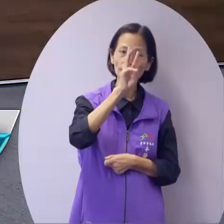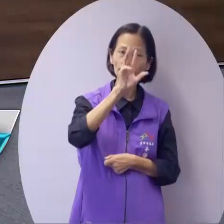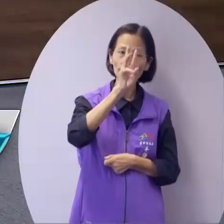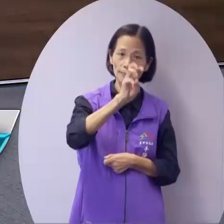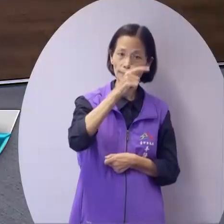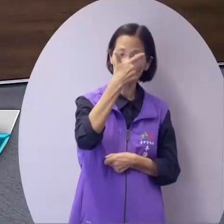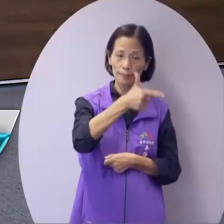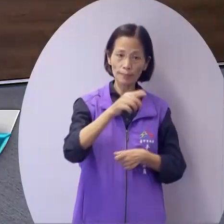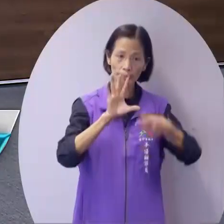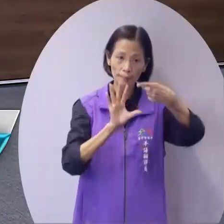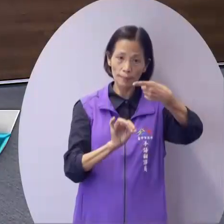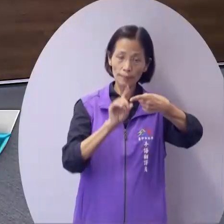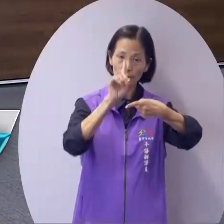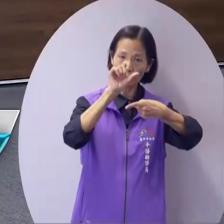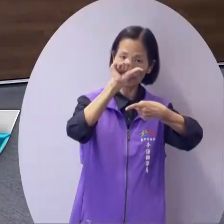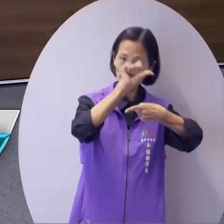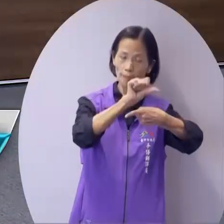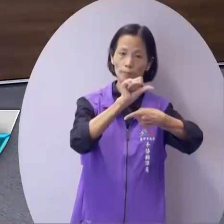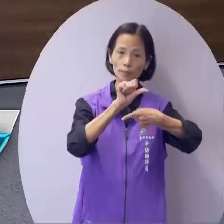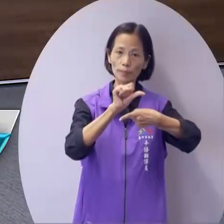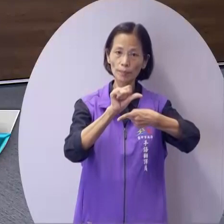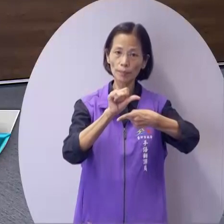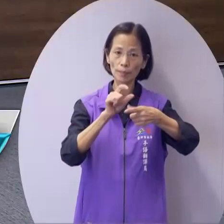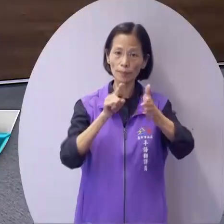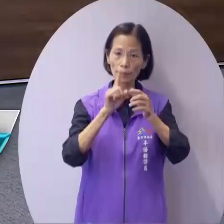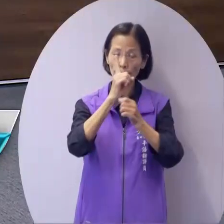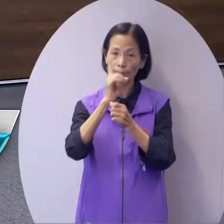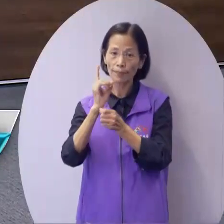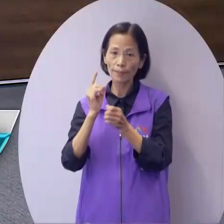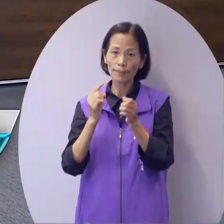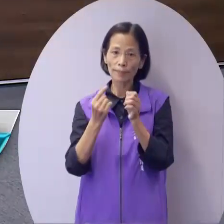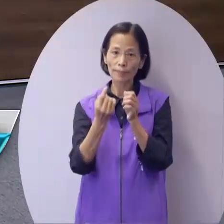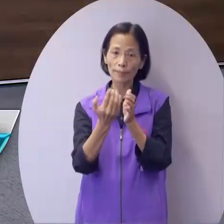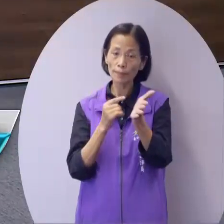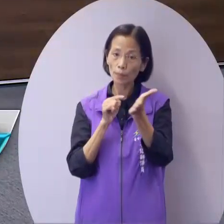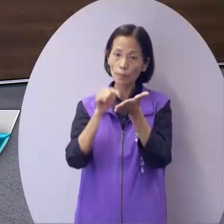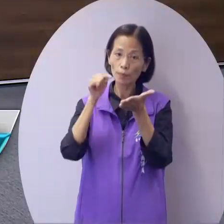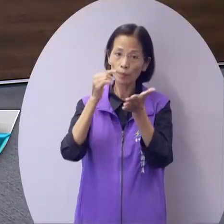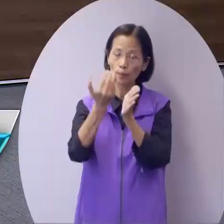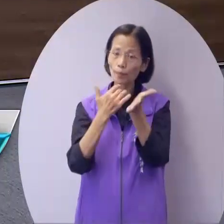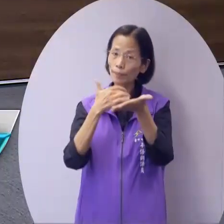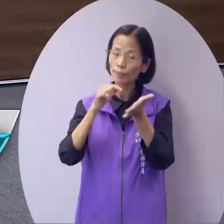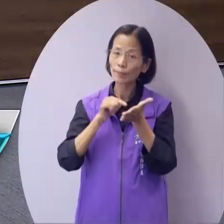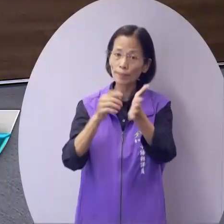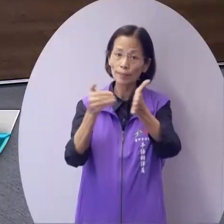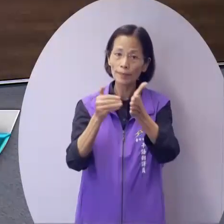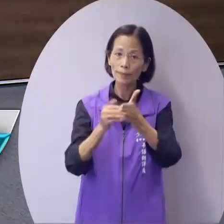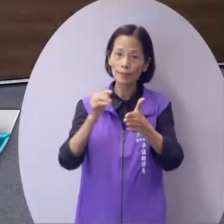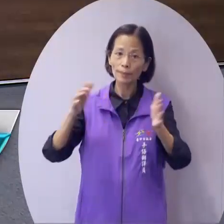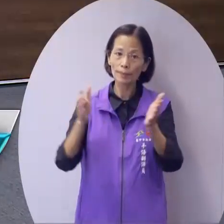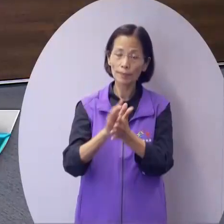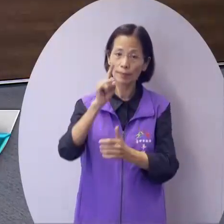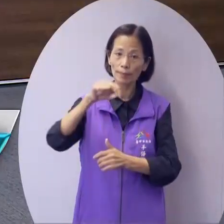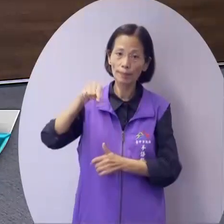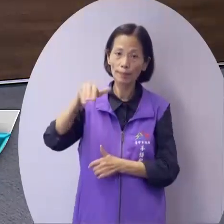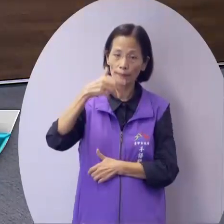278万8236元，比例15%，已编列110年度预算，合计